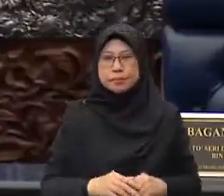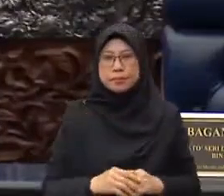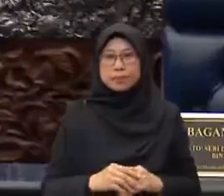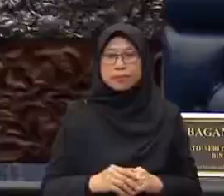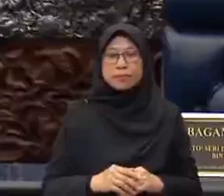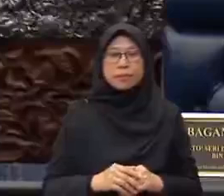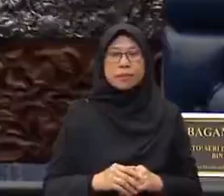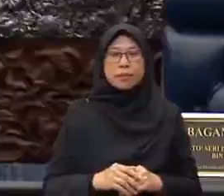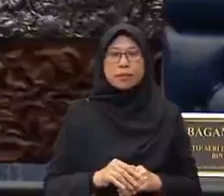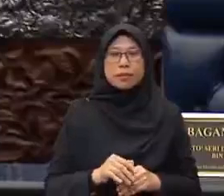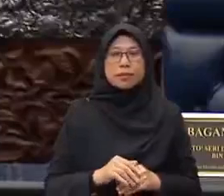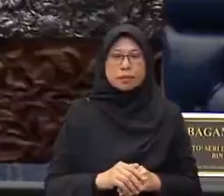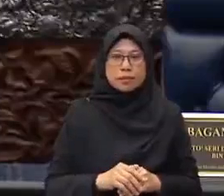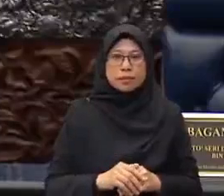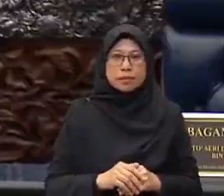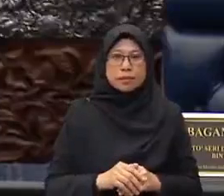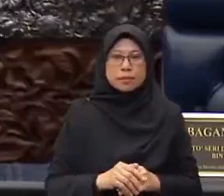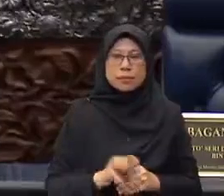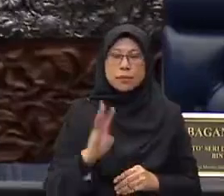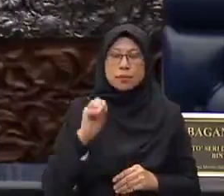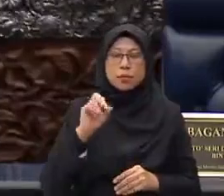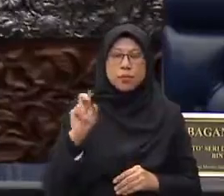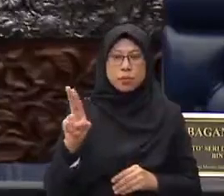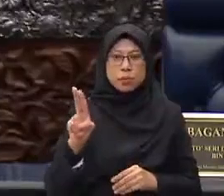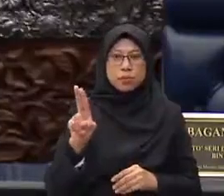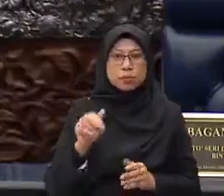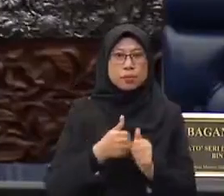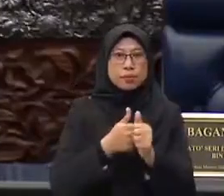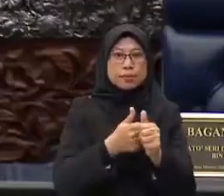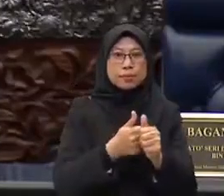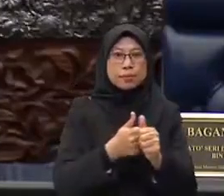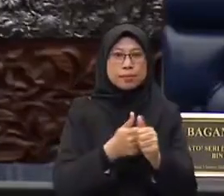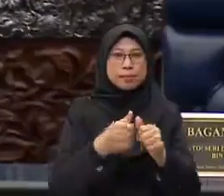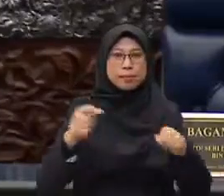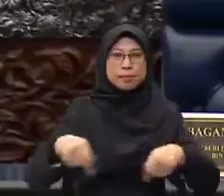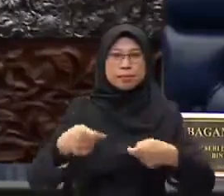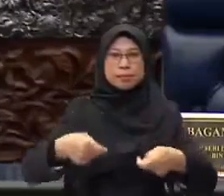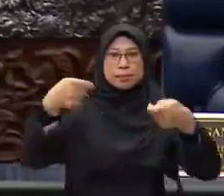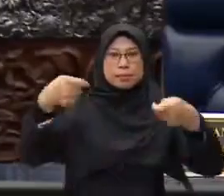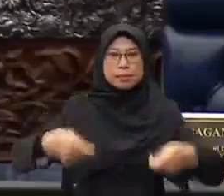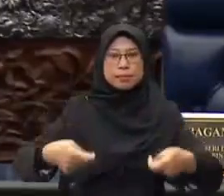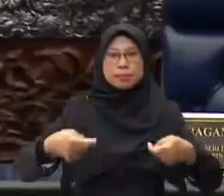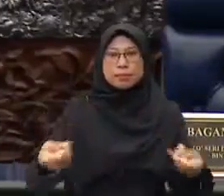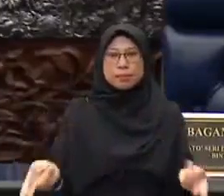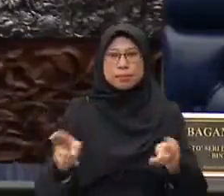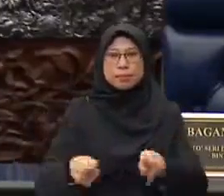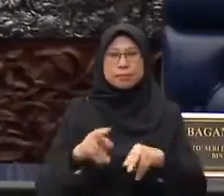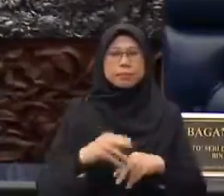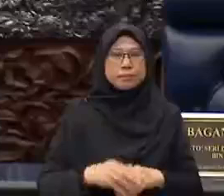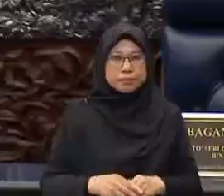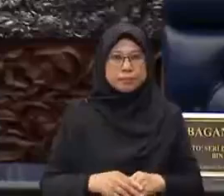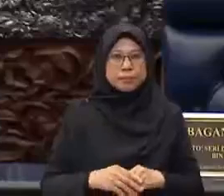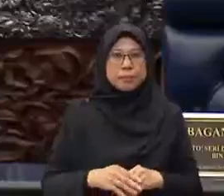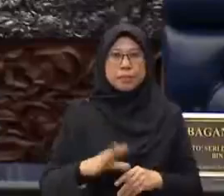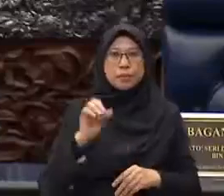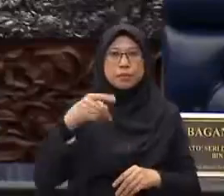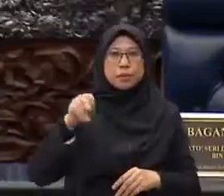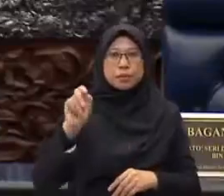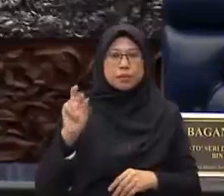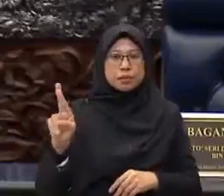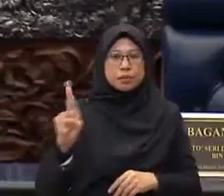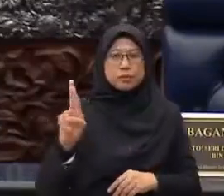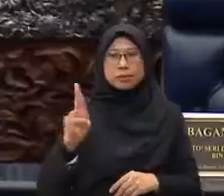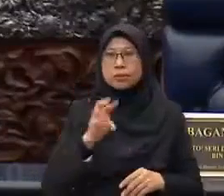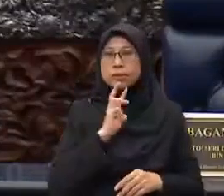memorandum persefahaman ataupun MOU yang telah dimerai bersama antara tanggungjawab operator air dan menghadapi krisis